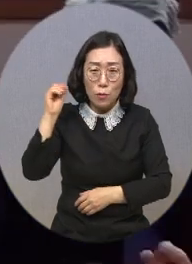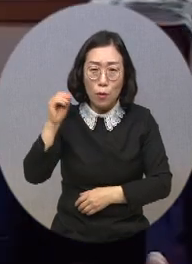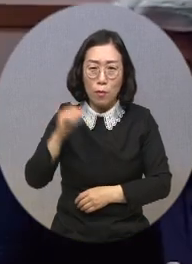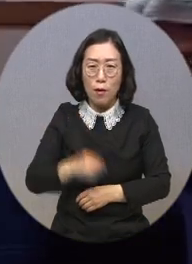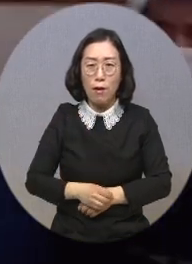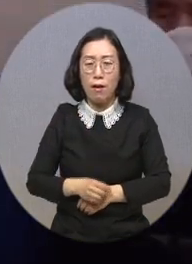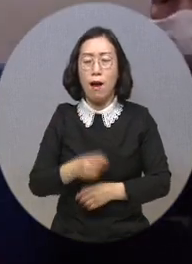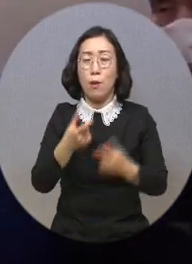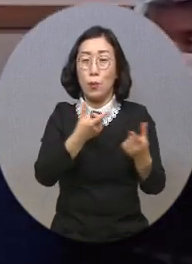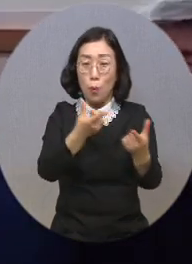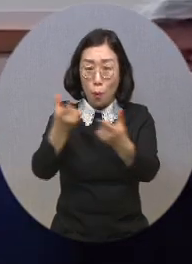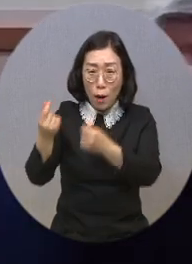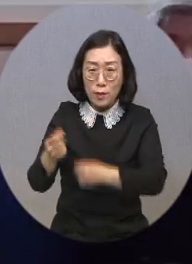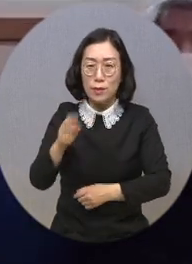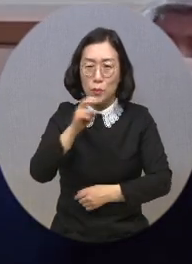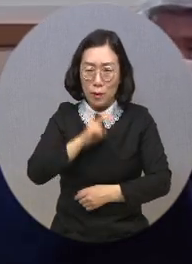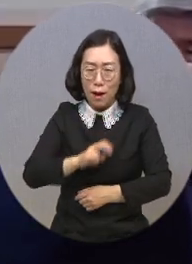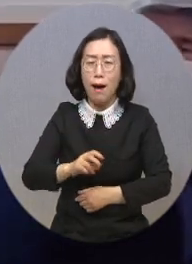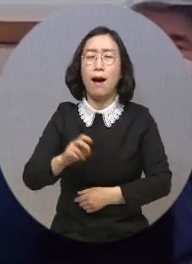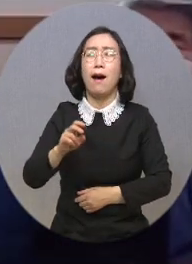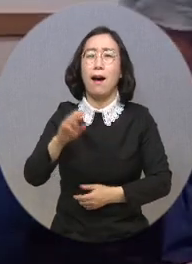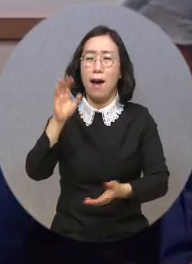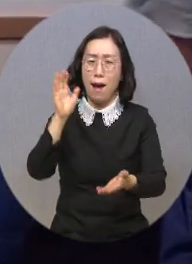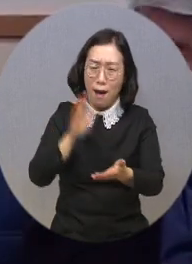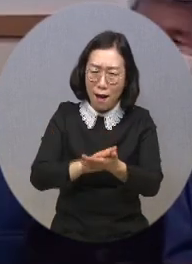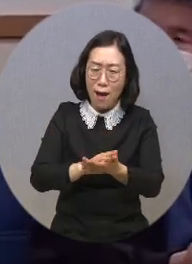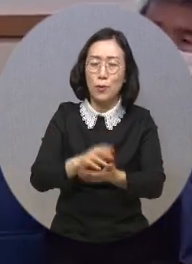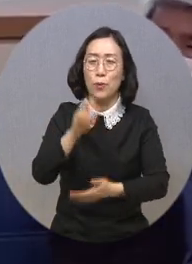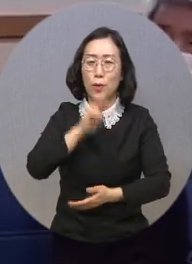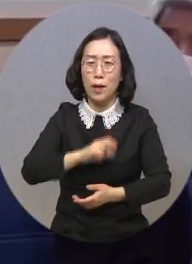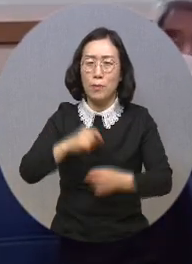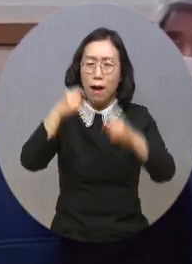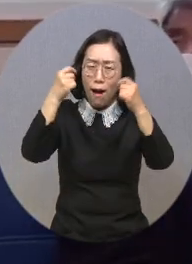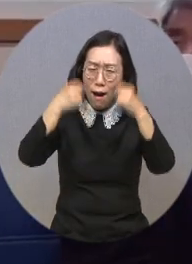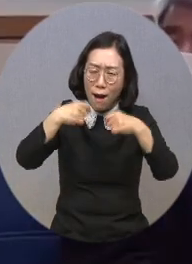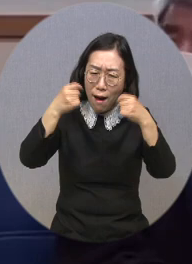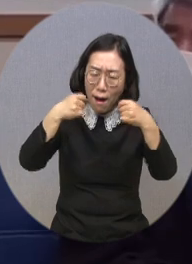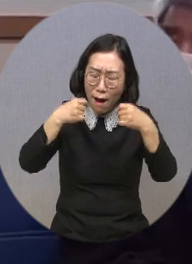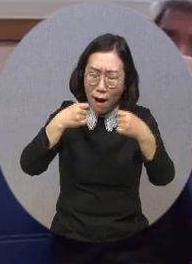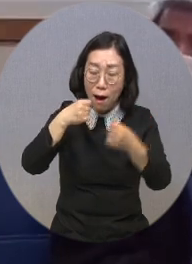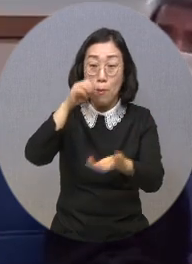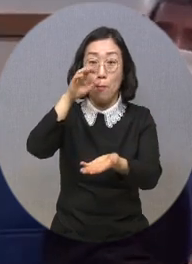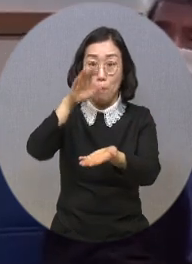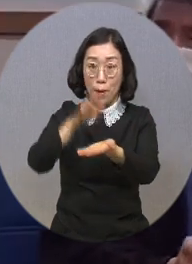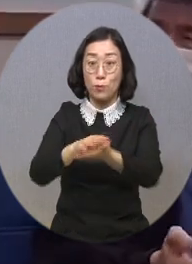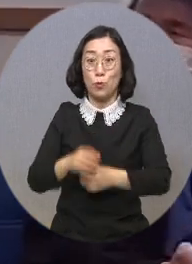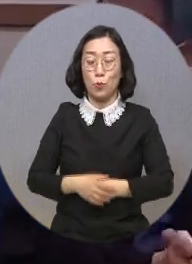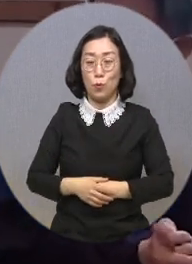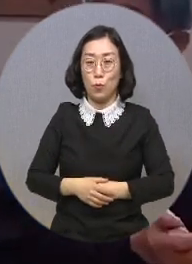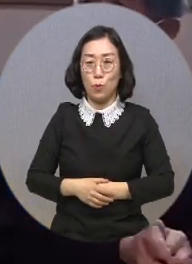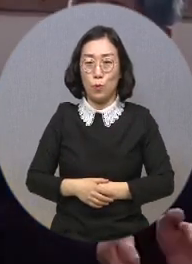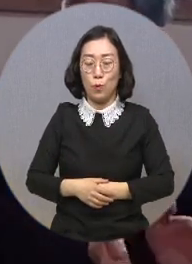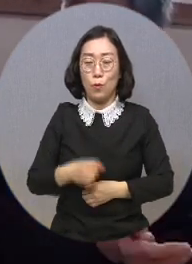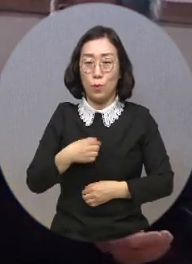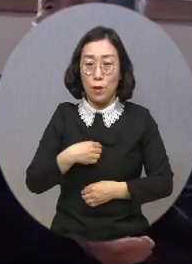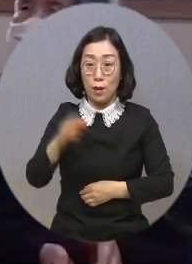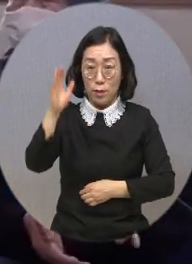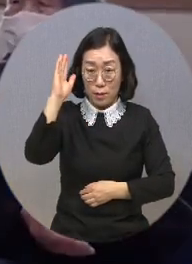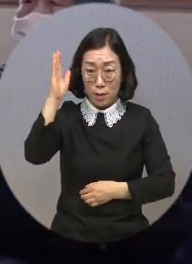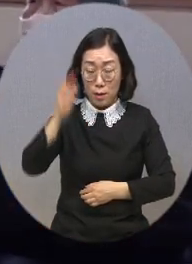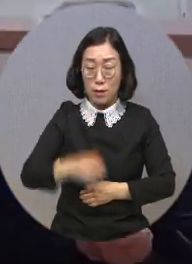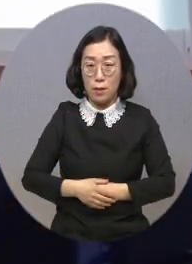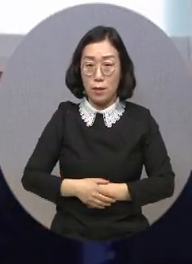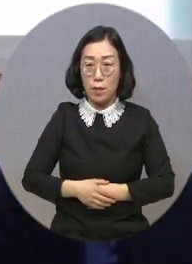따라 부르시면서 어떤 분들은 통곡을 하고 오신 분들도 계세요. 네. 그러면서 제가 그런 말씀 드리죠.